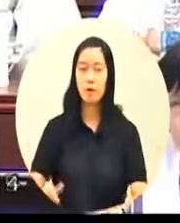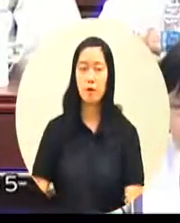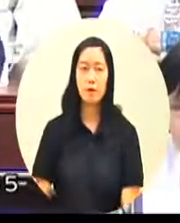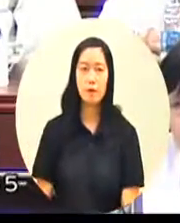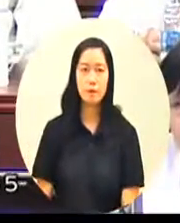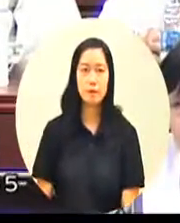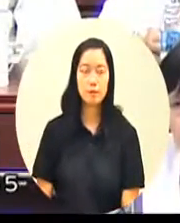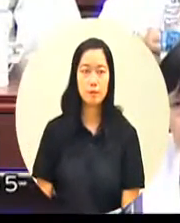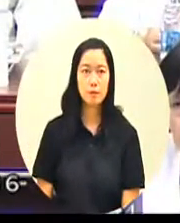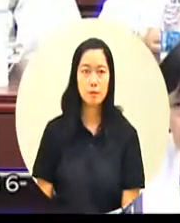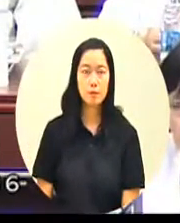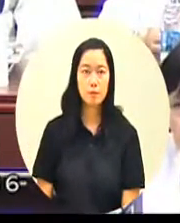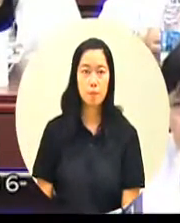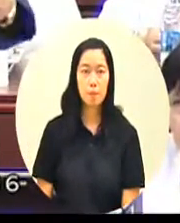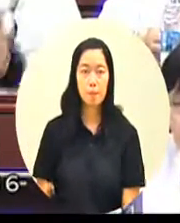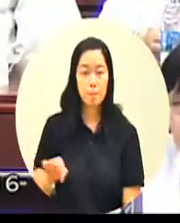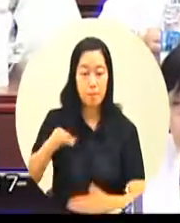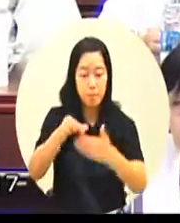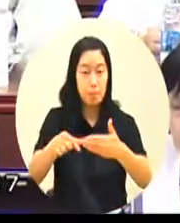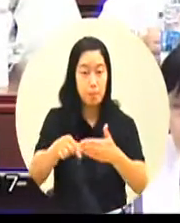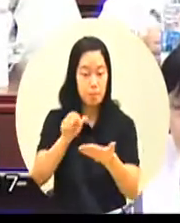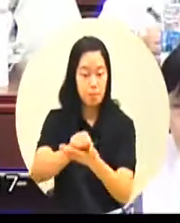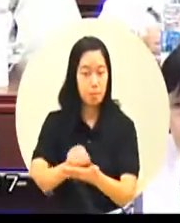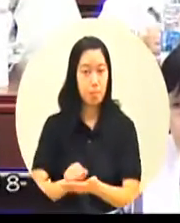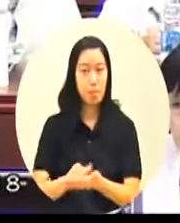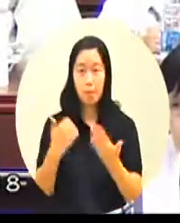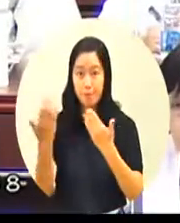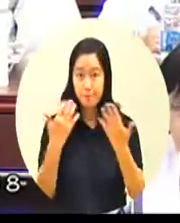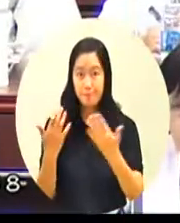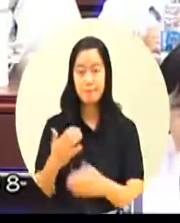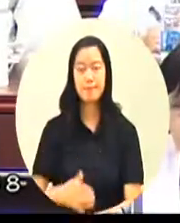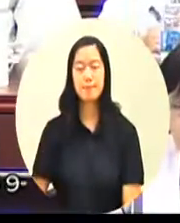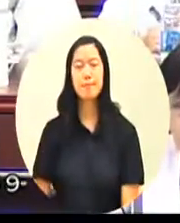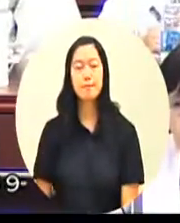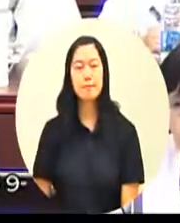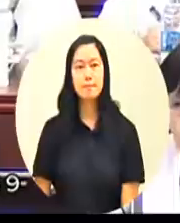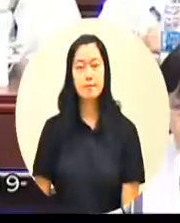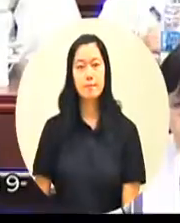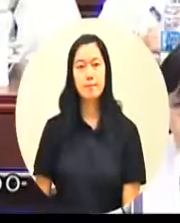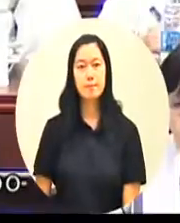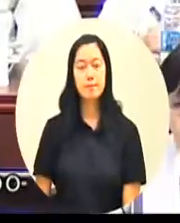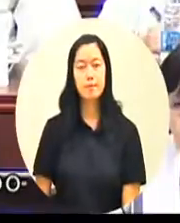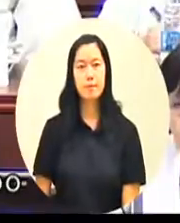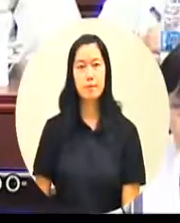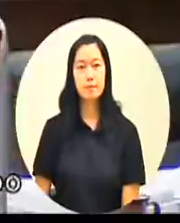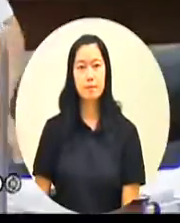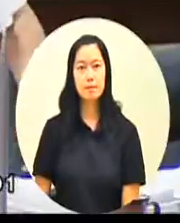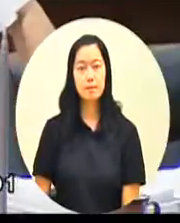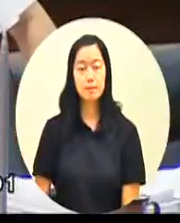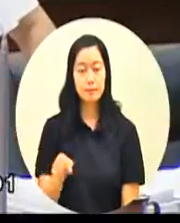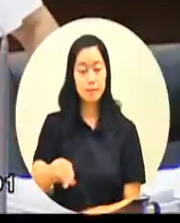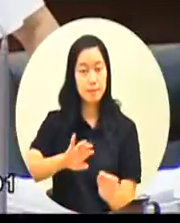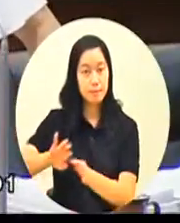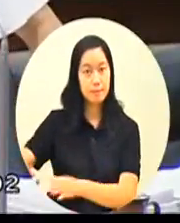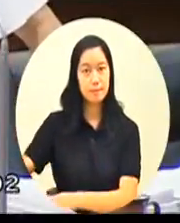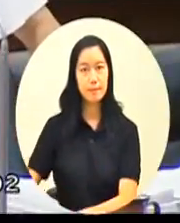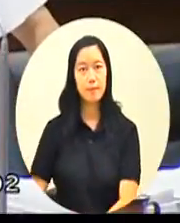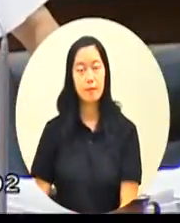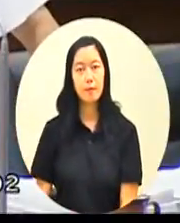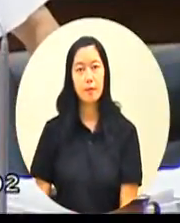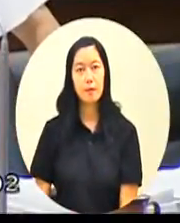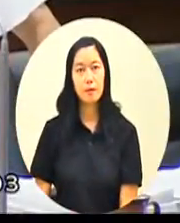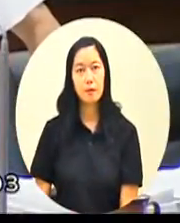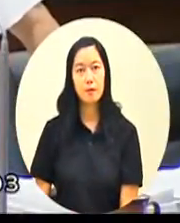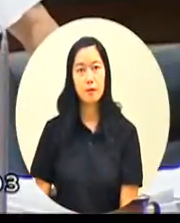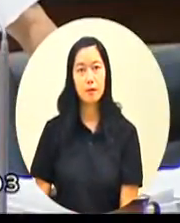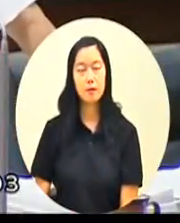了。 对对，我们那个条例写的那个范围内， 对， 就适用了。 对，好，那另外一个问题是，我